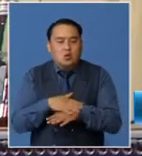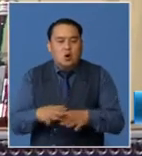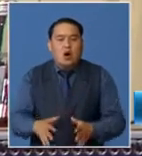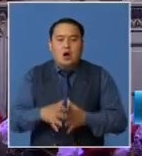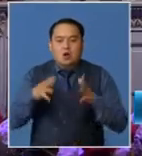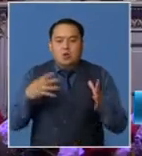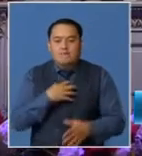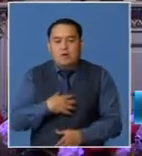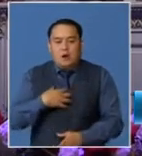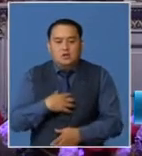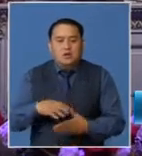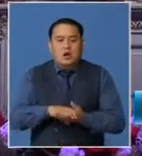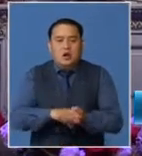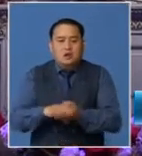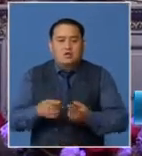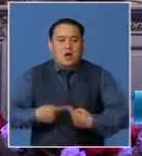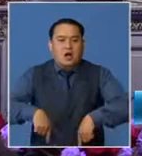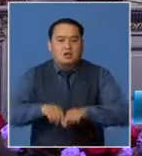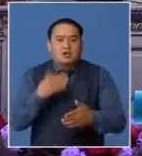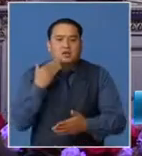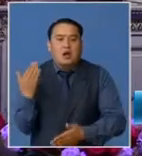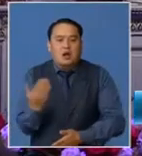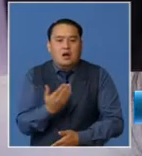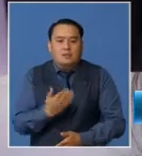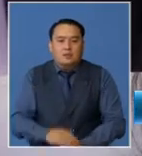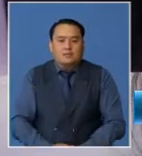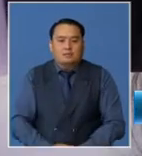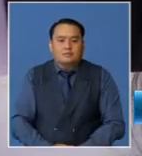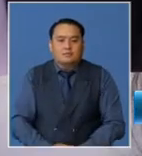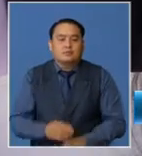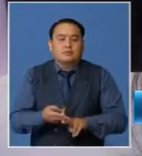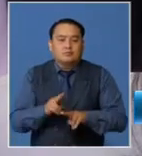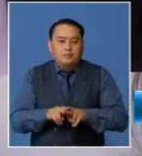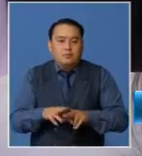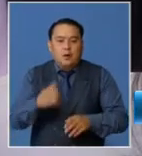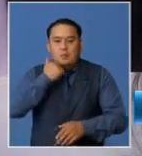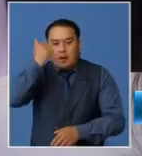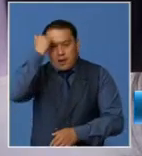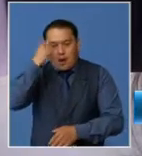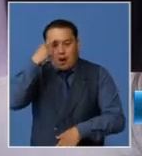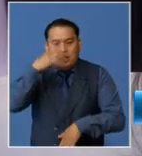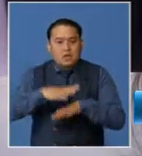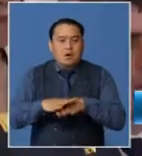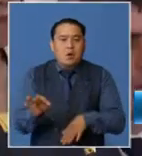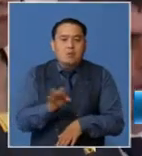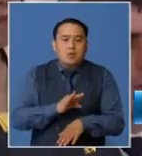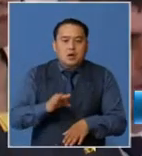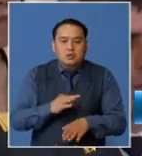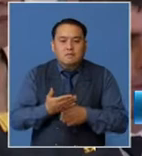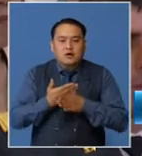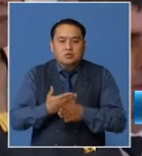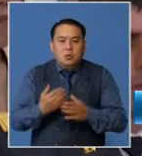роль играет ассамблея, говорил в своем докладе Жансеит Тюмебаев, который поблагодарил акима области за